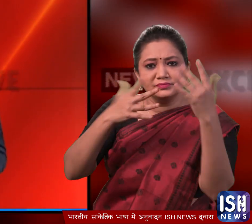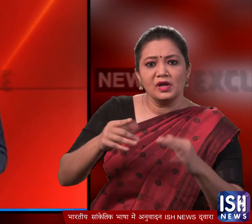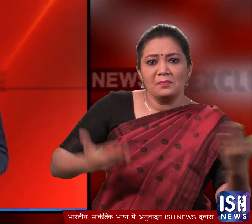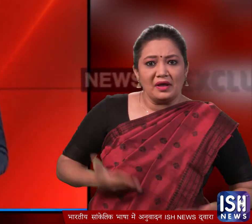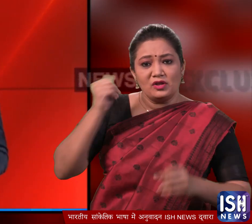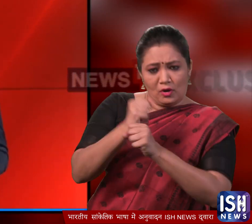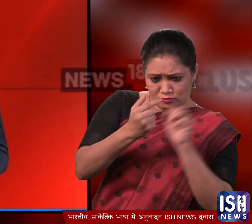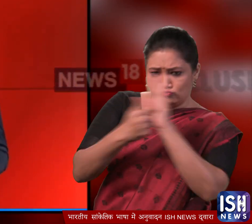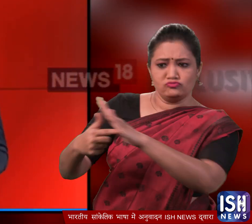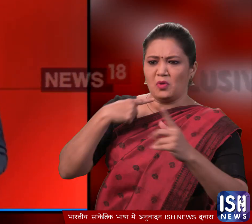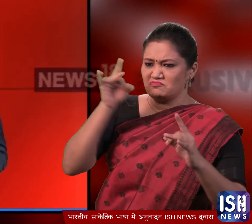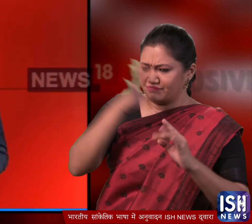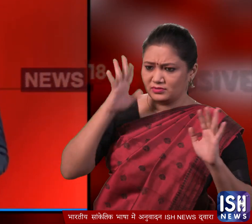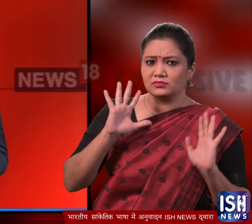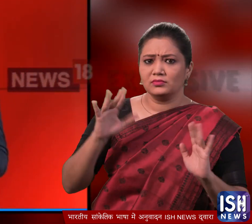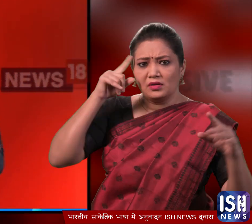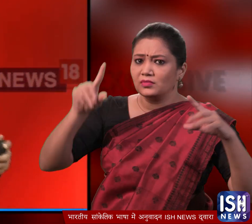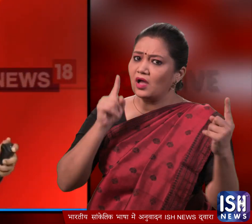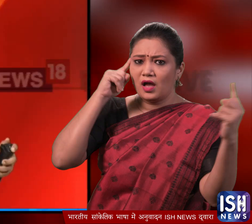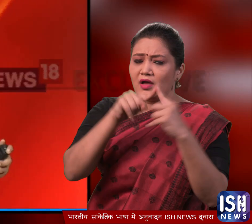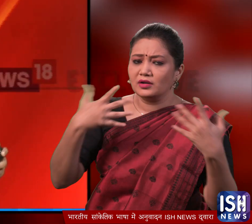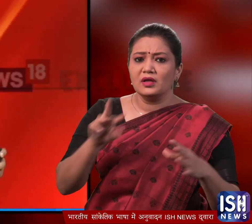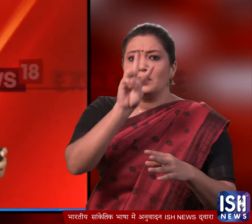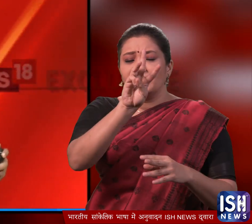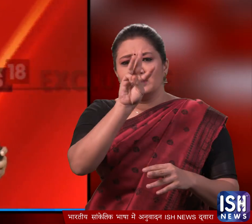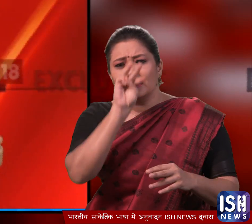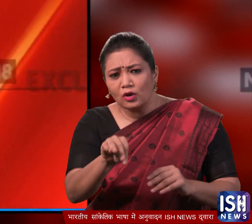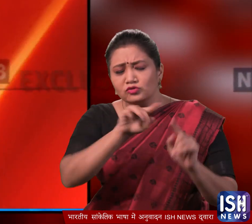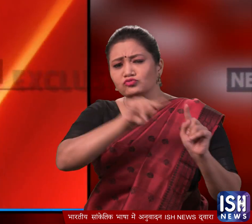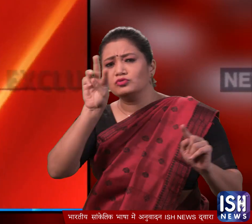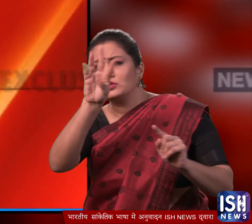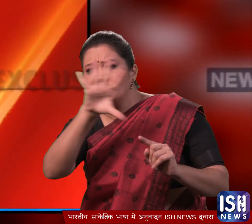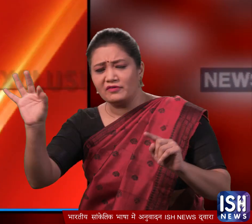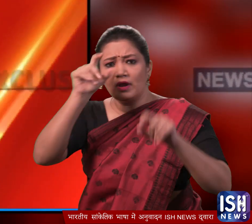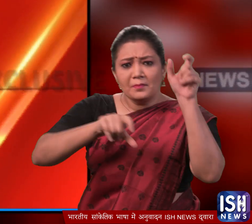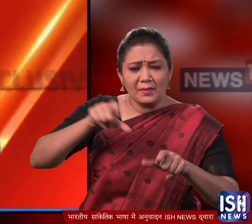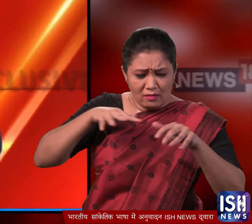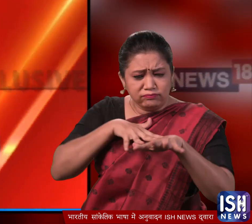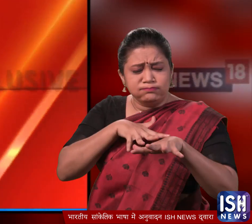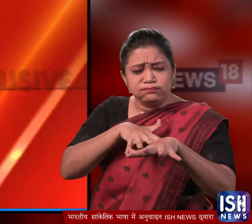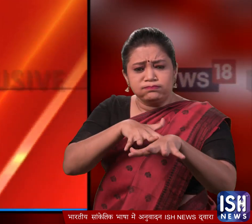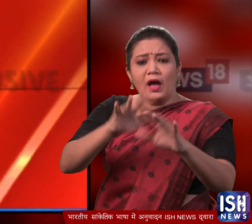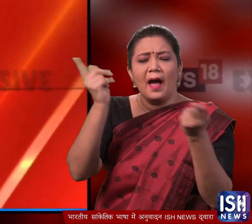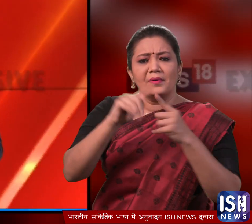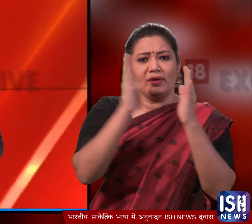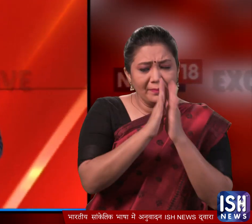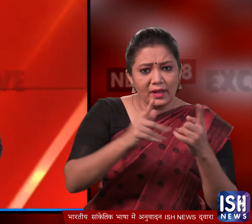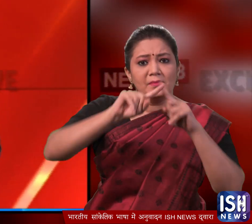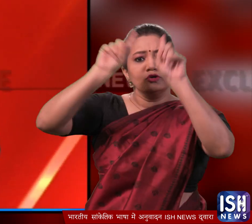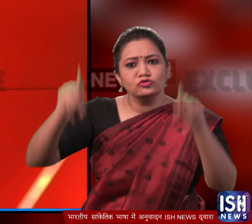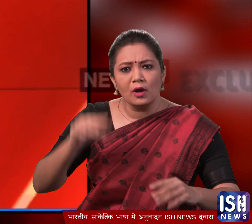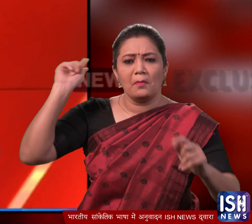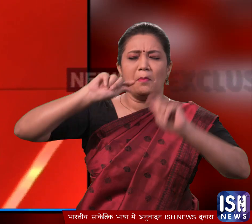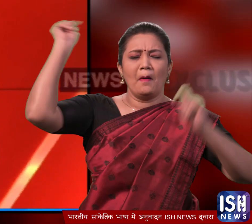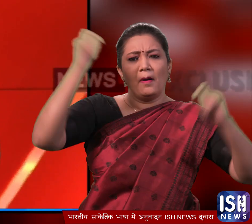अपनी नाराजगी का संदेश पहुंचाना था। लेकिन 3-3.5 हजार लोगों की भीड़ में शामिल कुछ लोगों ने वहां एक धर्मस्थल और कुछ दुकानों में